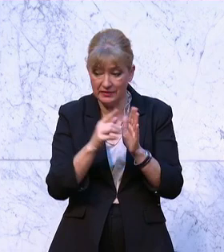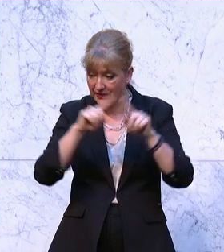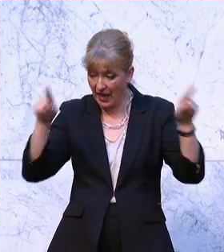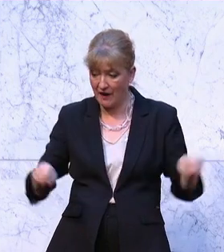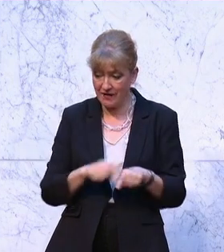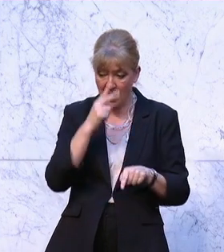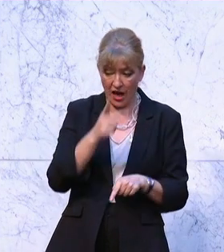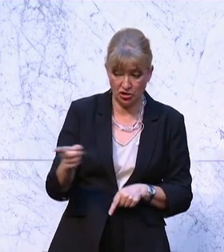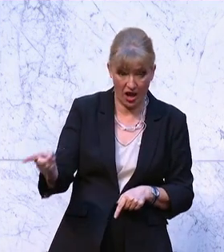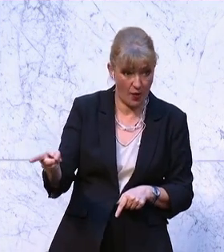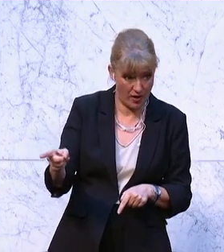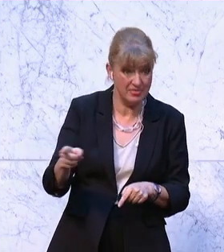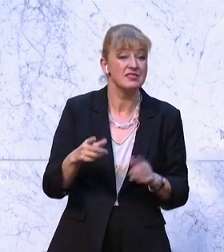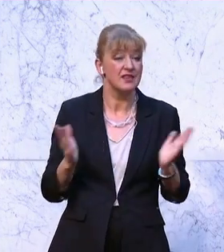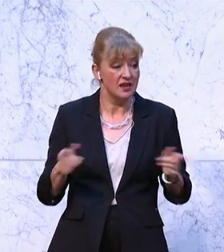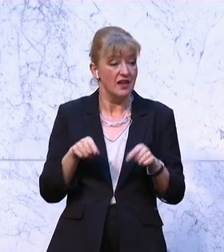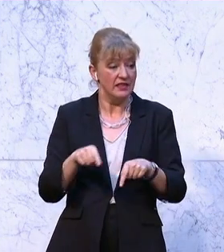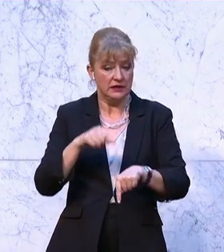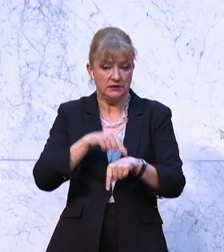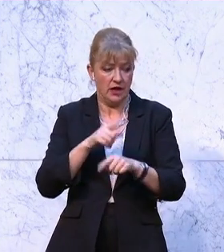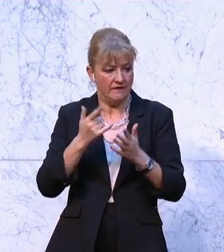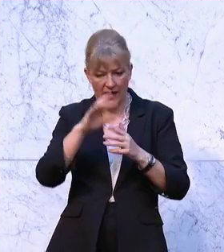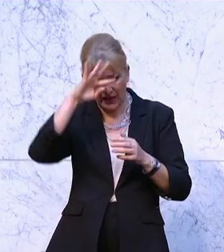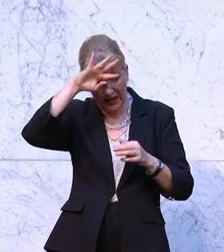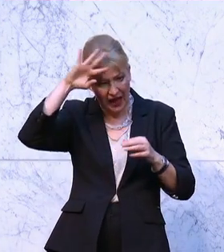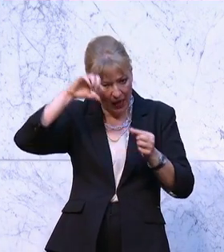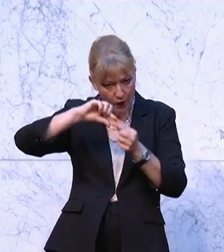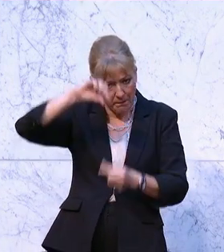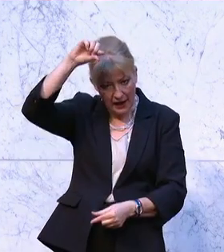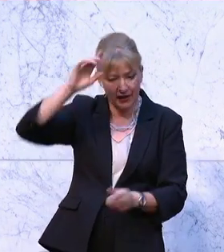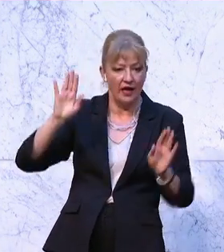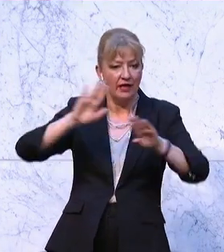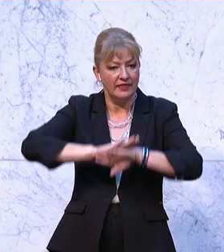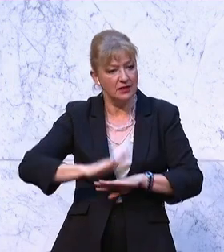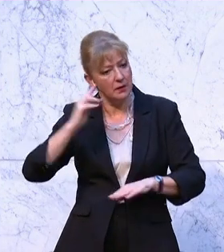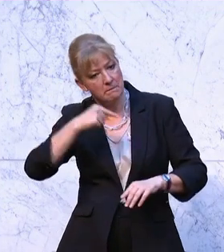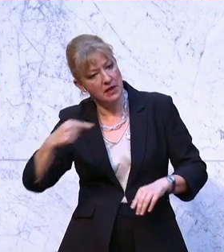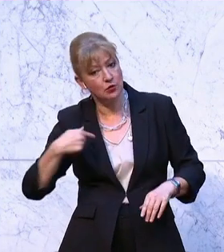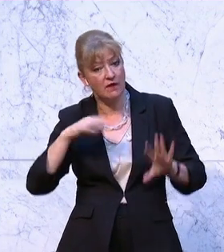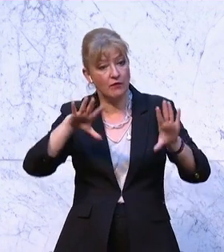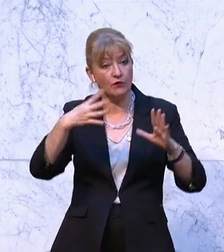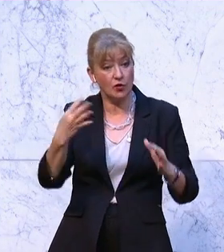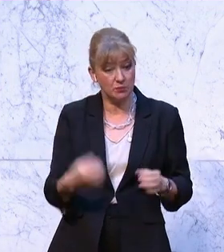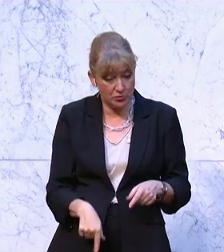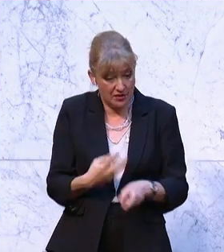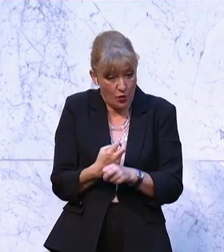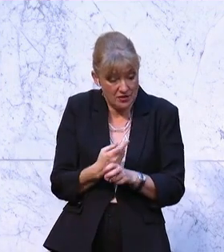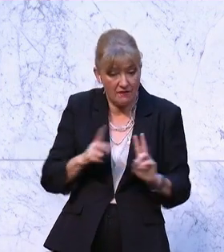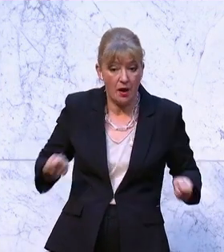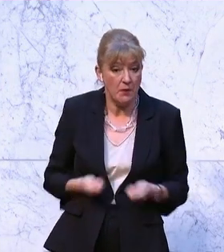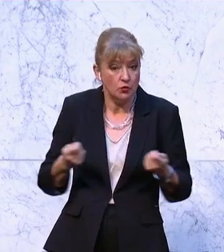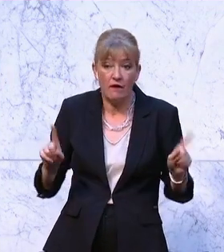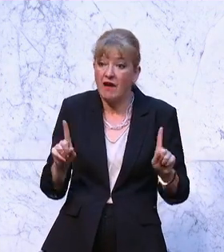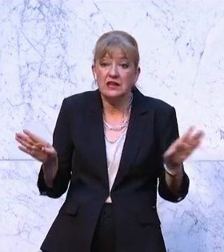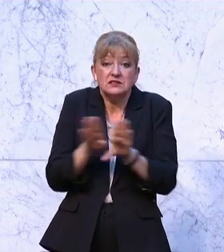an. Wir hatten in dieser Zeit, das ist der graue Balken, ein Nächtigungsminus von 95%, weil die Betriebe nicht